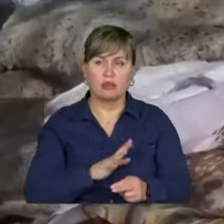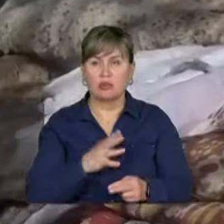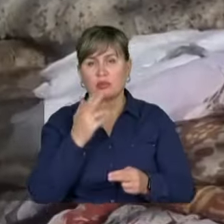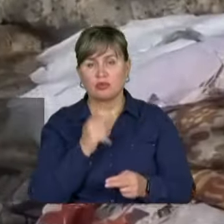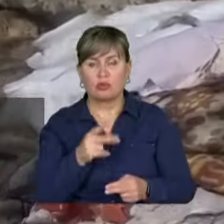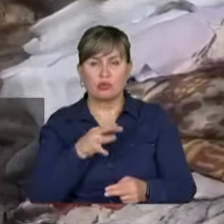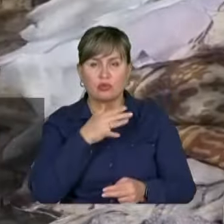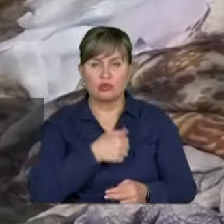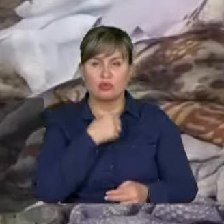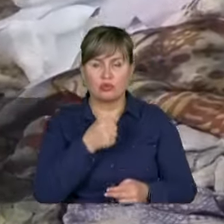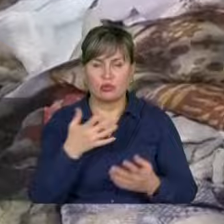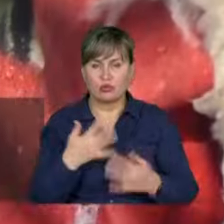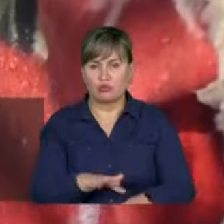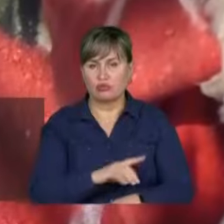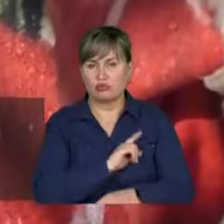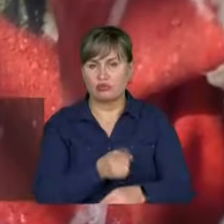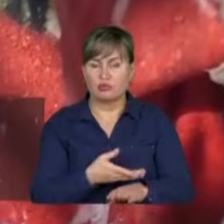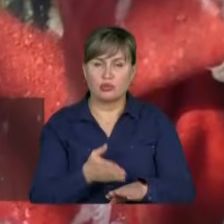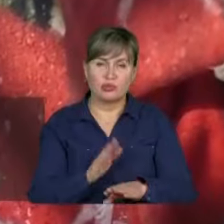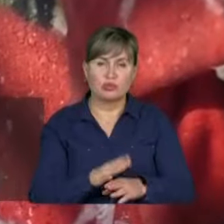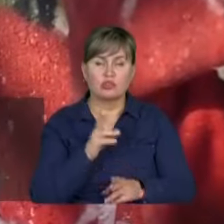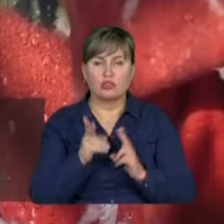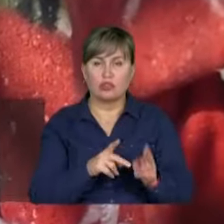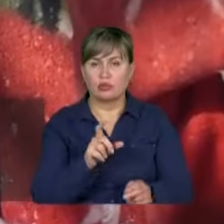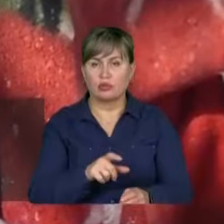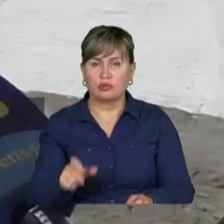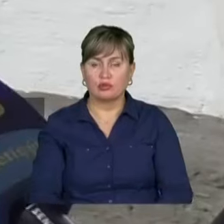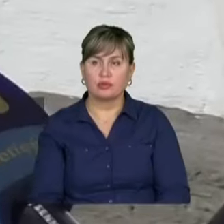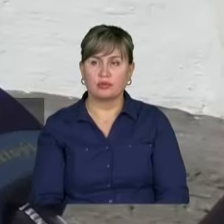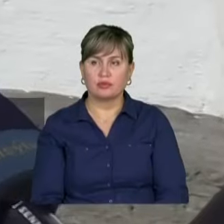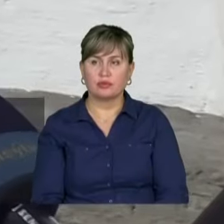но с возрастом стало непосильной ношей, жалуется женщина.